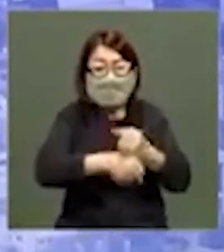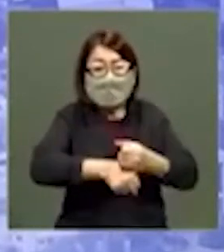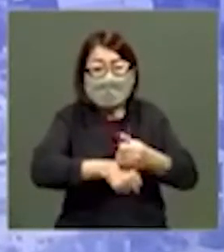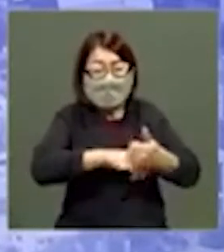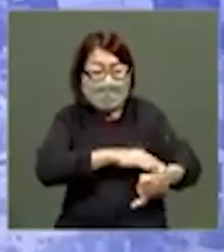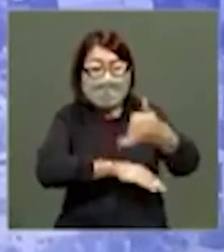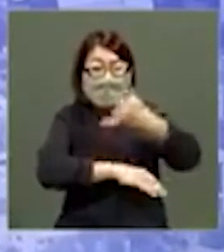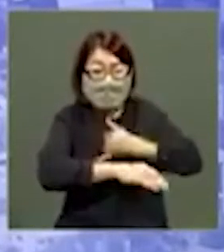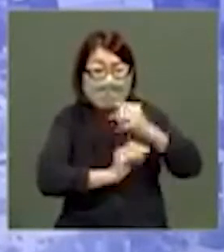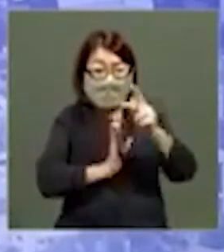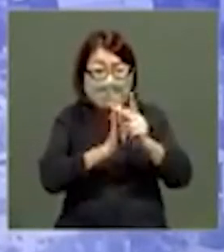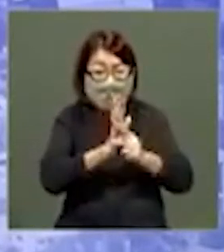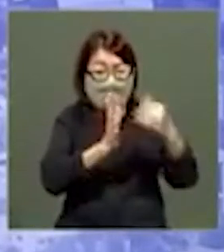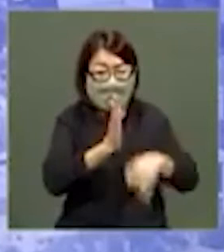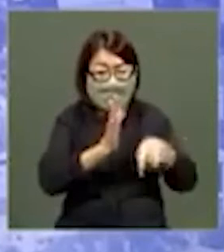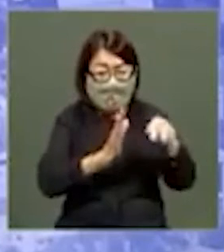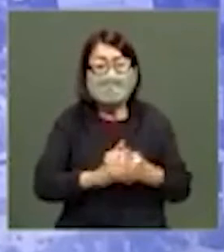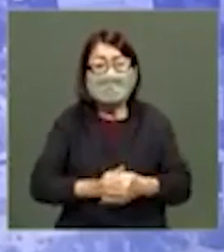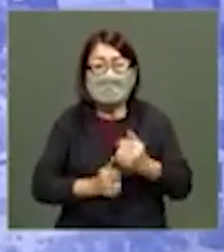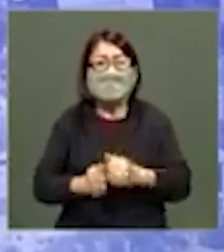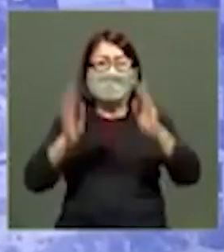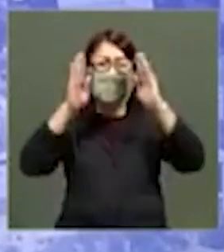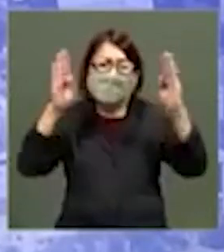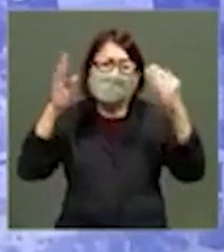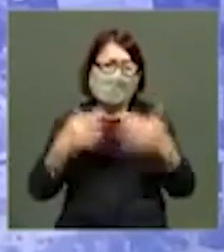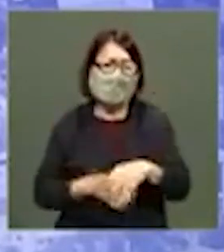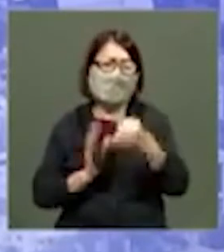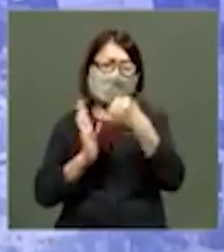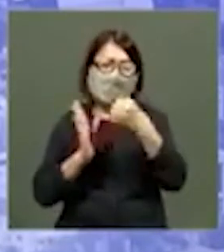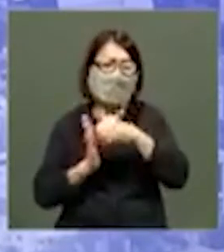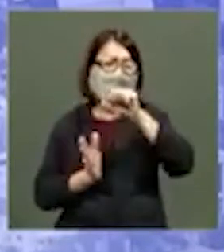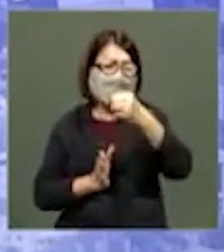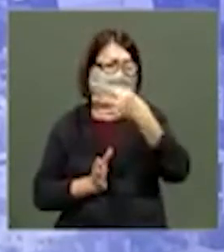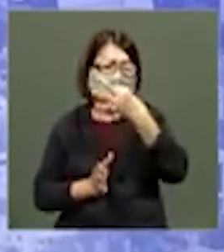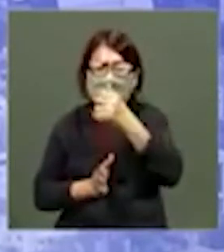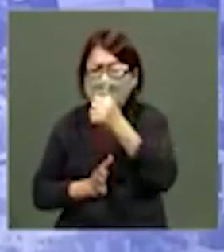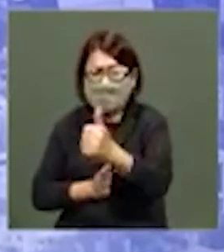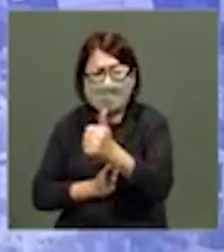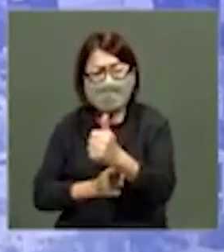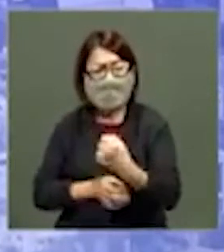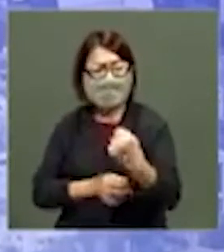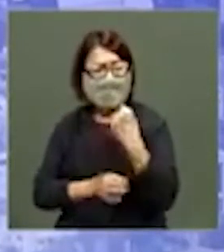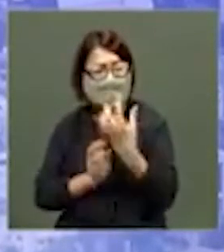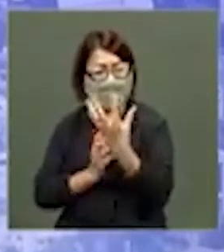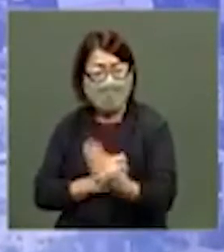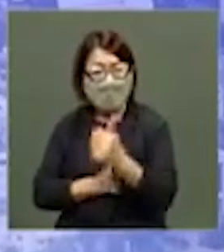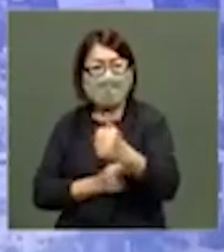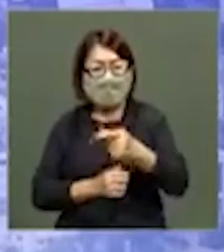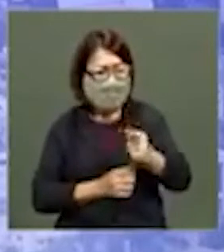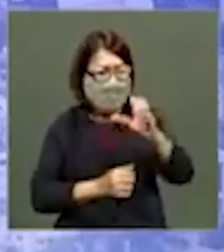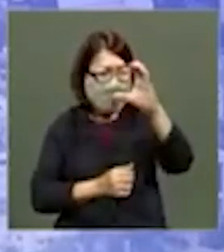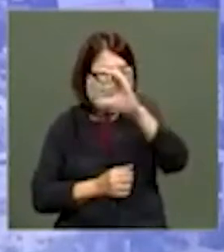ได้เรียนรู้จากทางสมุทรสาครละเขาแข็งแรงดีเขาควรจะได้พื้นที่ที่เหมาะสมอา